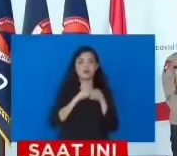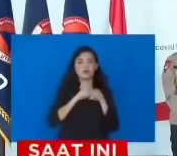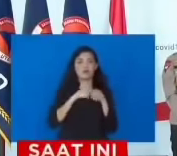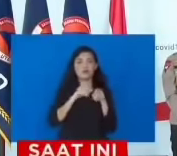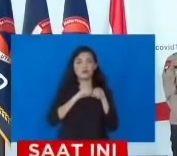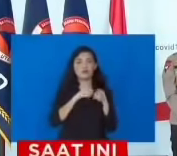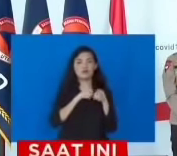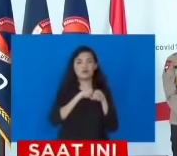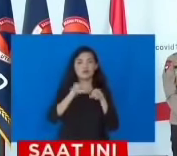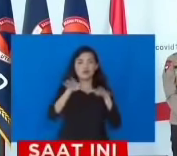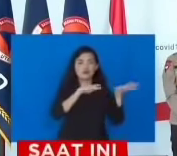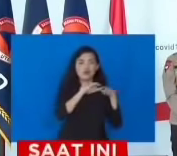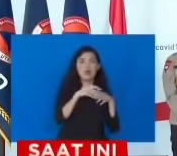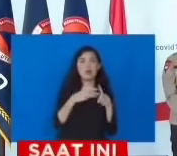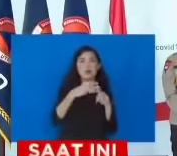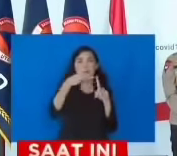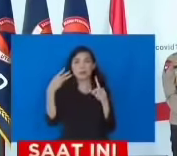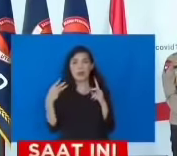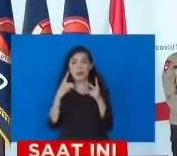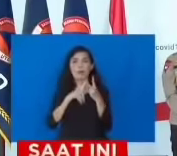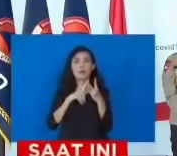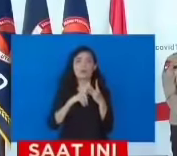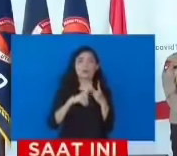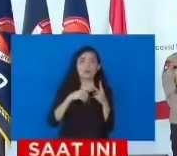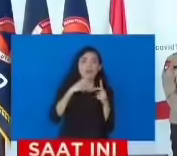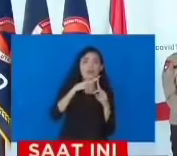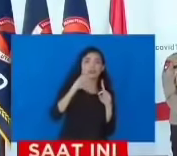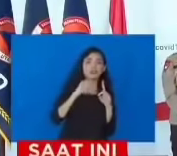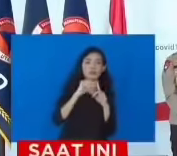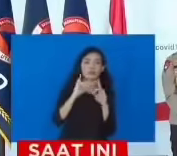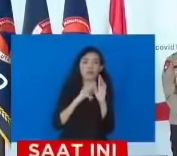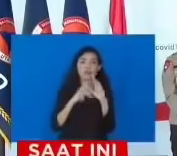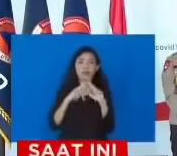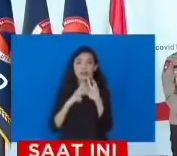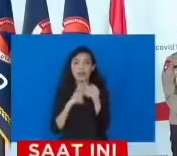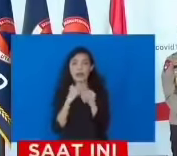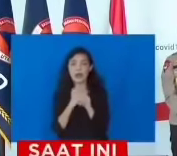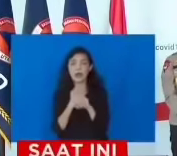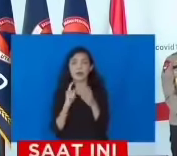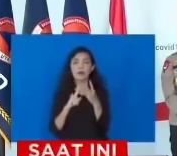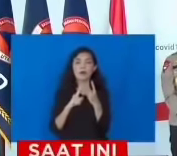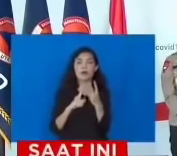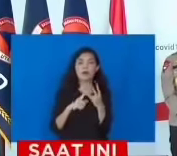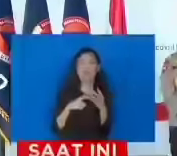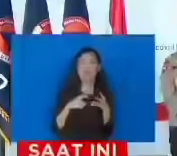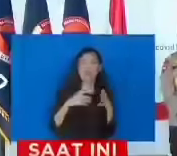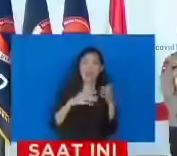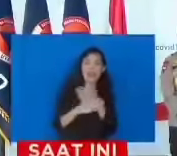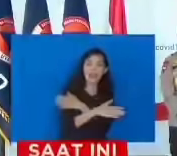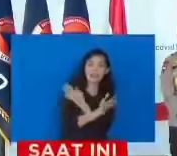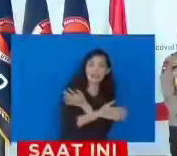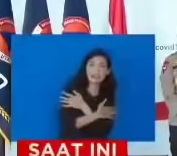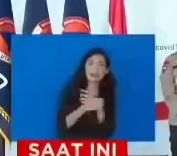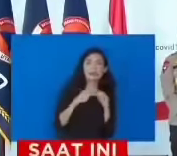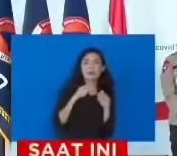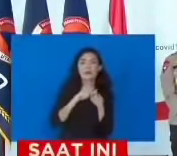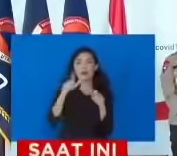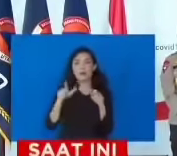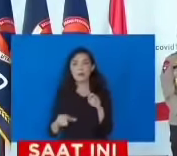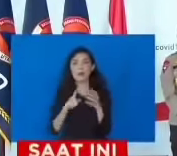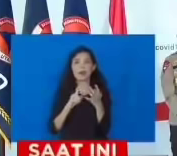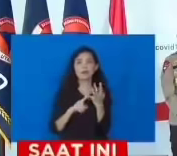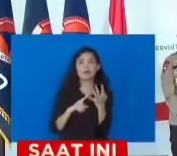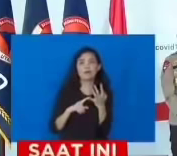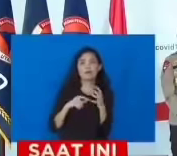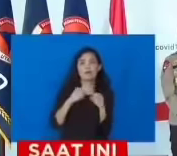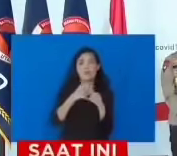Batam, Tanjung Pinang, Medan, Banda Aceh, kemudian Balikpapan, Tarakan, Gorontalo, Manado, dan